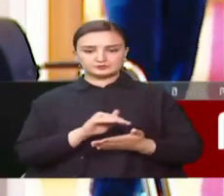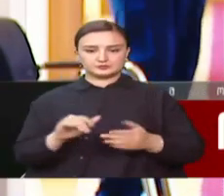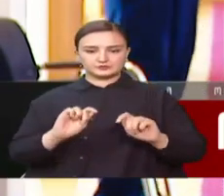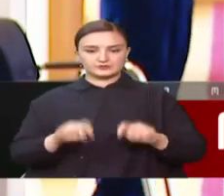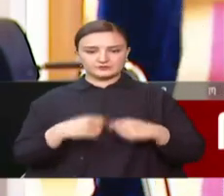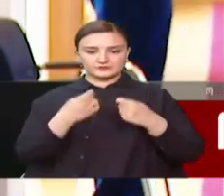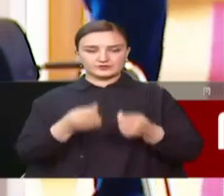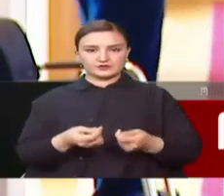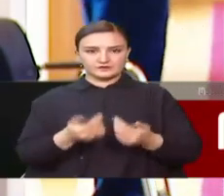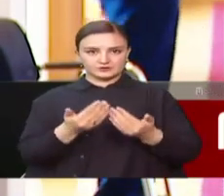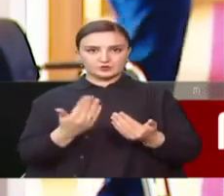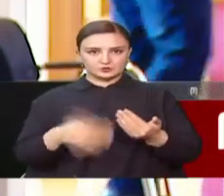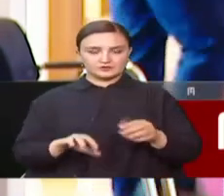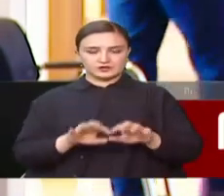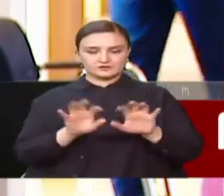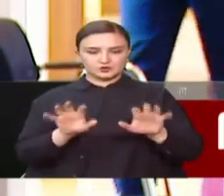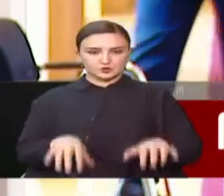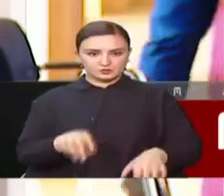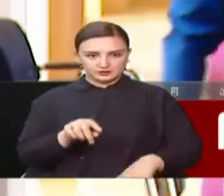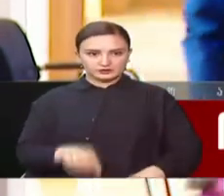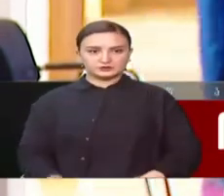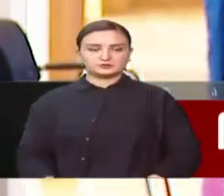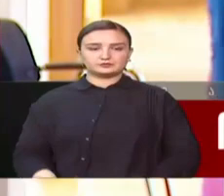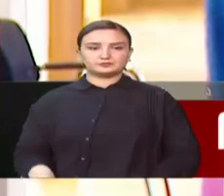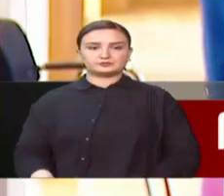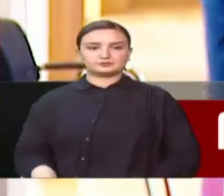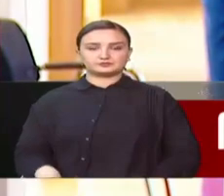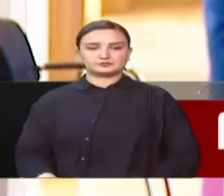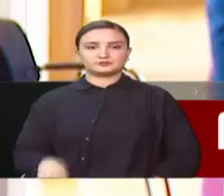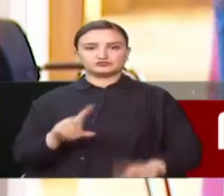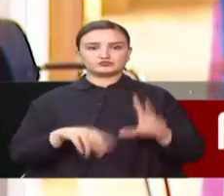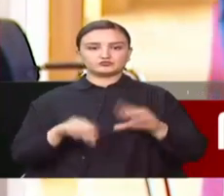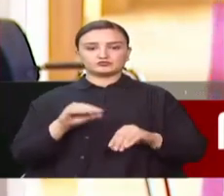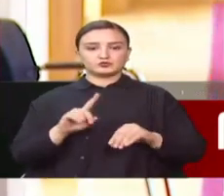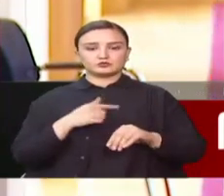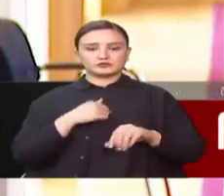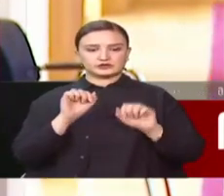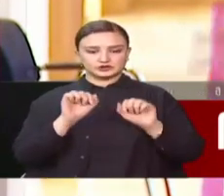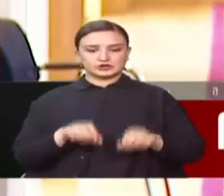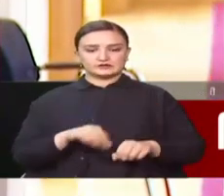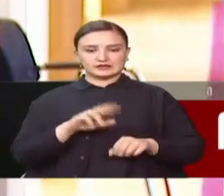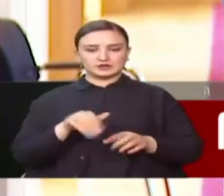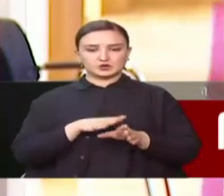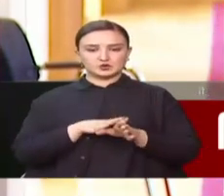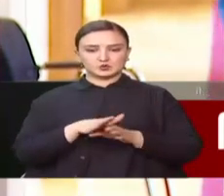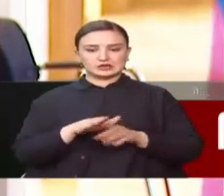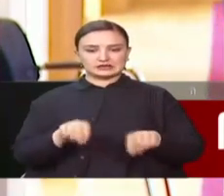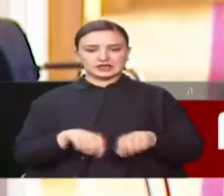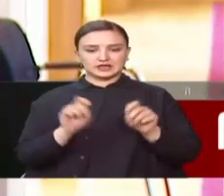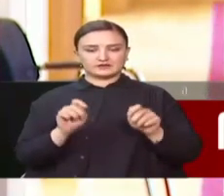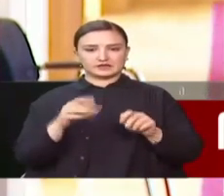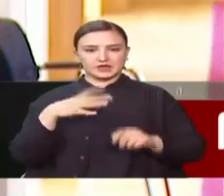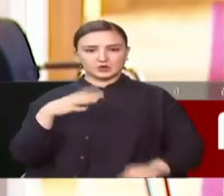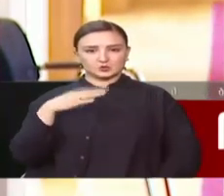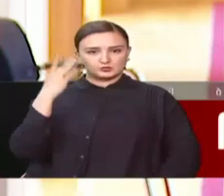уцент, когда вы цитукуете, там в Домарес, раз гулис мопс и мастром, чуен Шегудзилия, да, Срулат Таргуя,